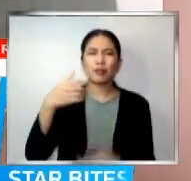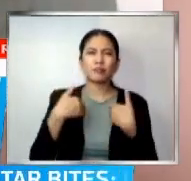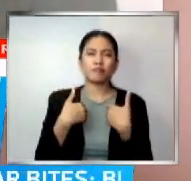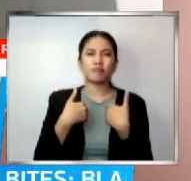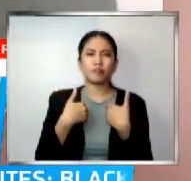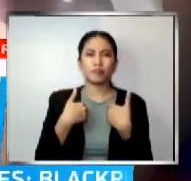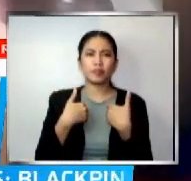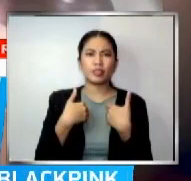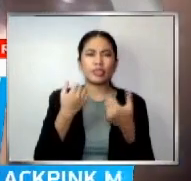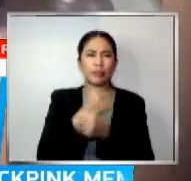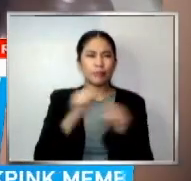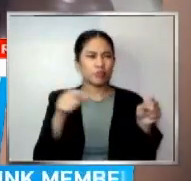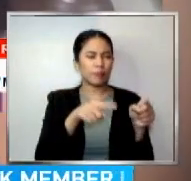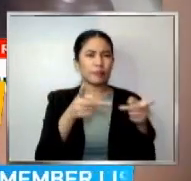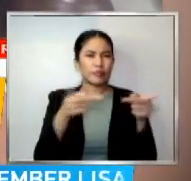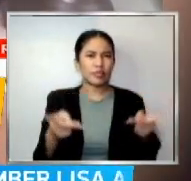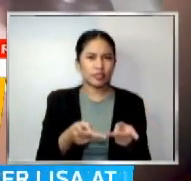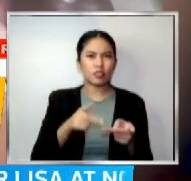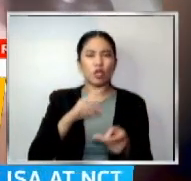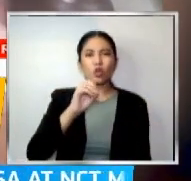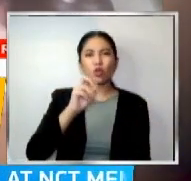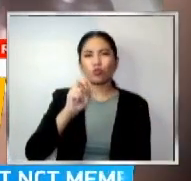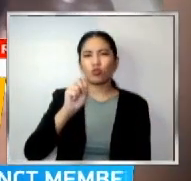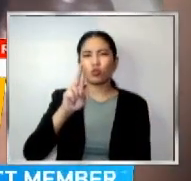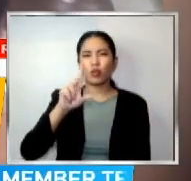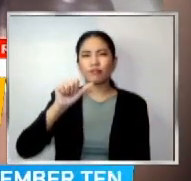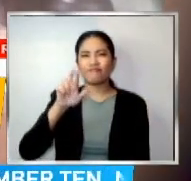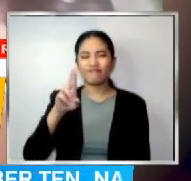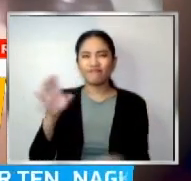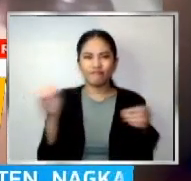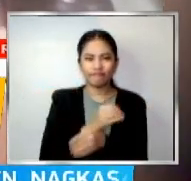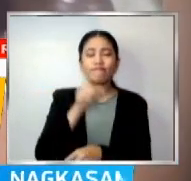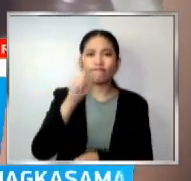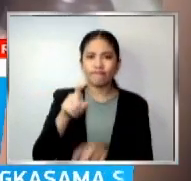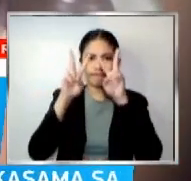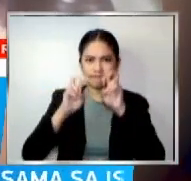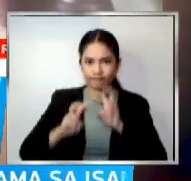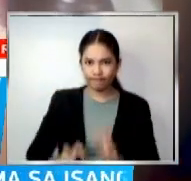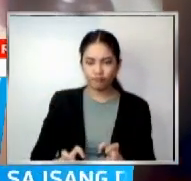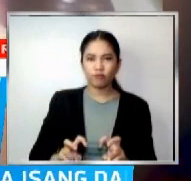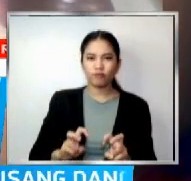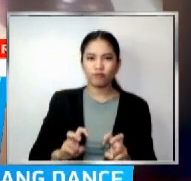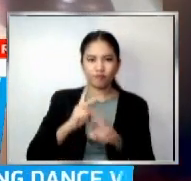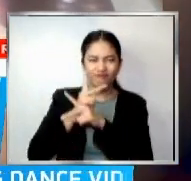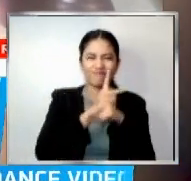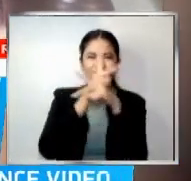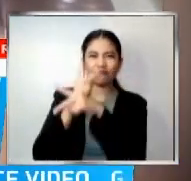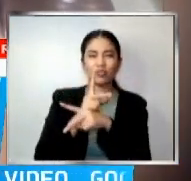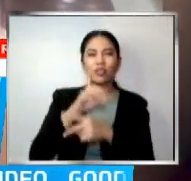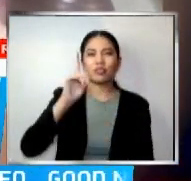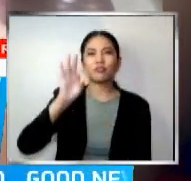consular office. Dapat maimbestigahan ng mas mabuti ng DFA, Philippine Statistics Authority at